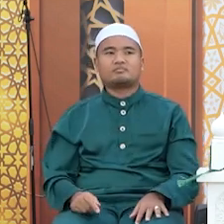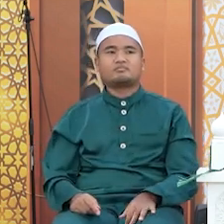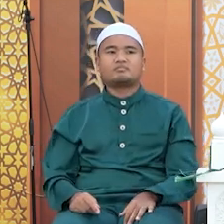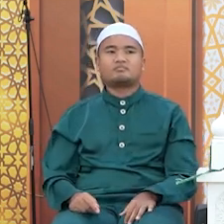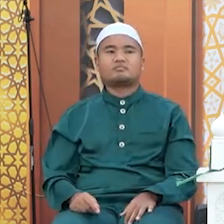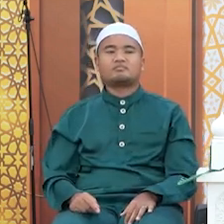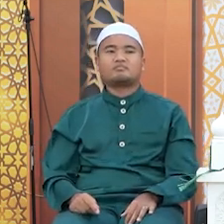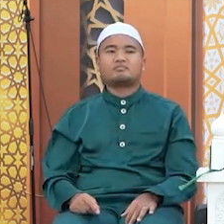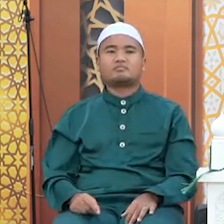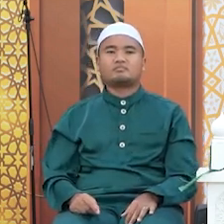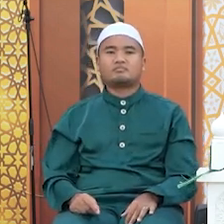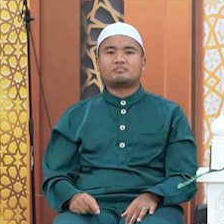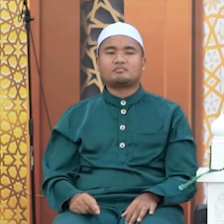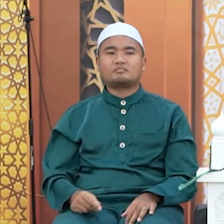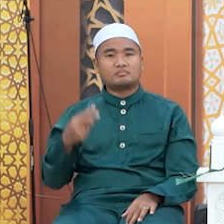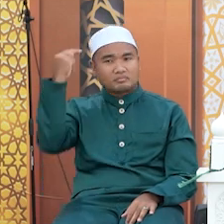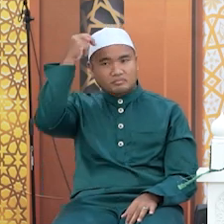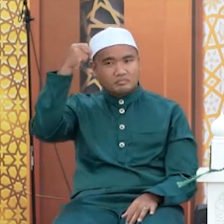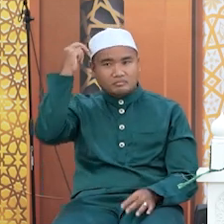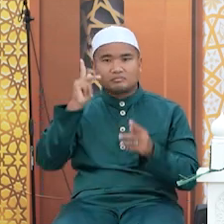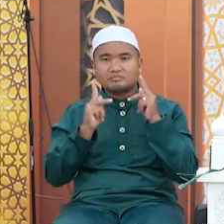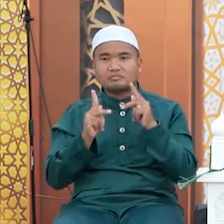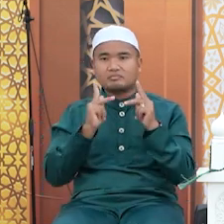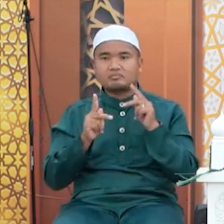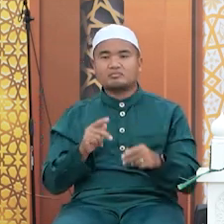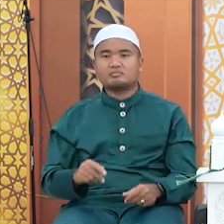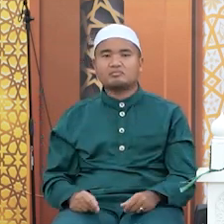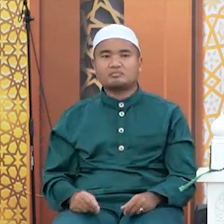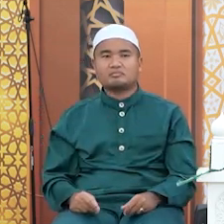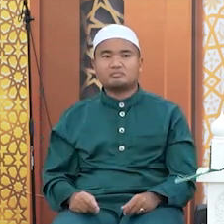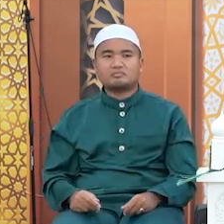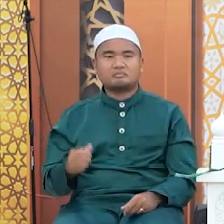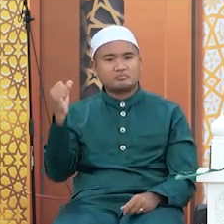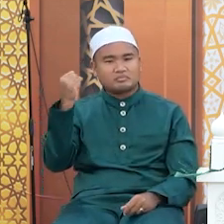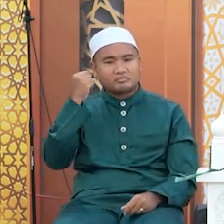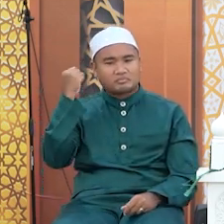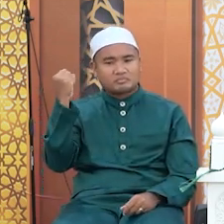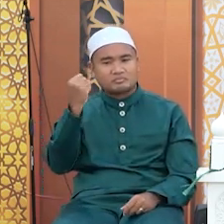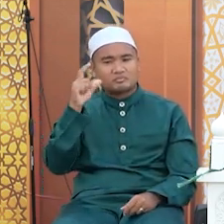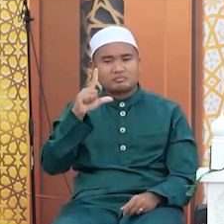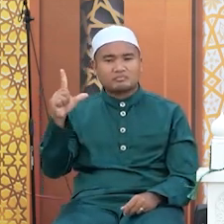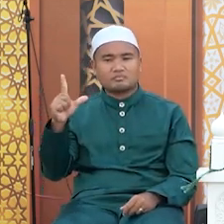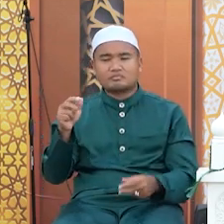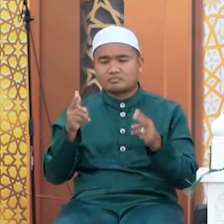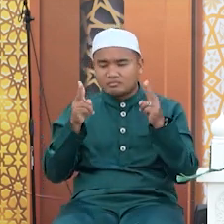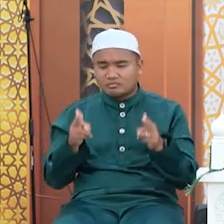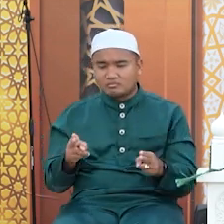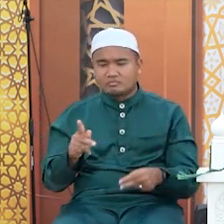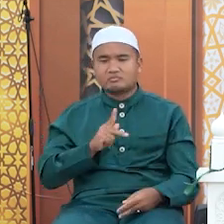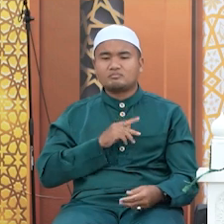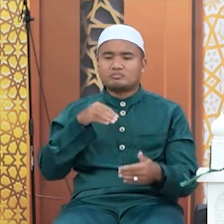fitra wa akharus suhur. Sentiasalah umatku sentiasa dalam kebaikan selama mana